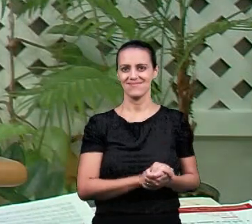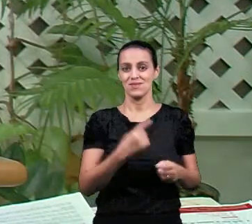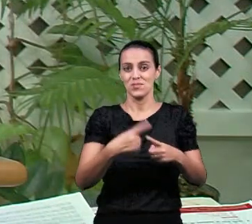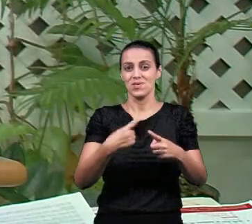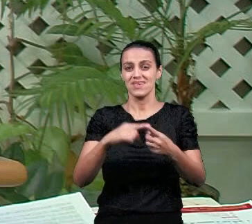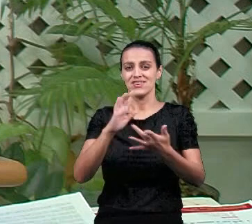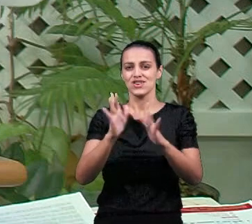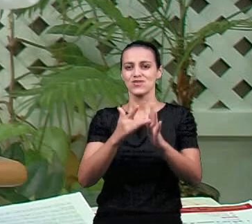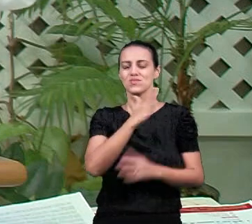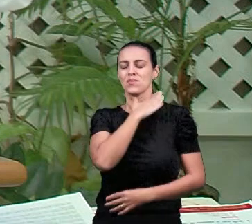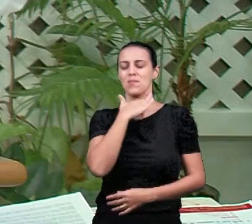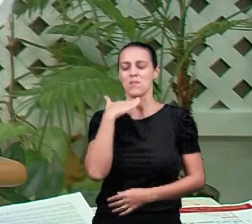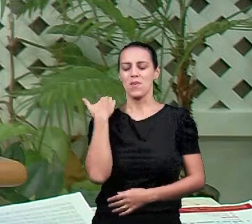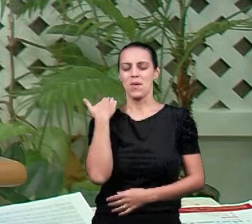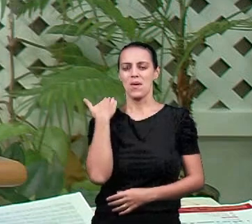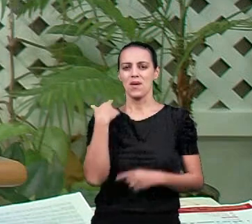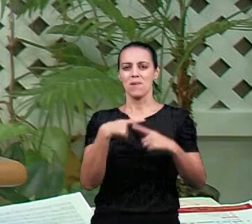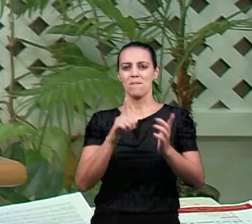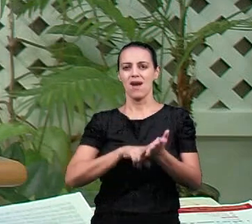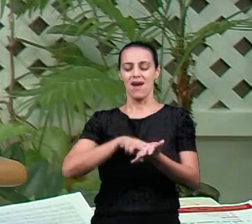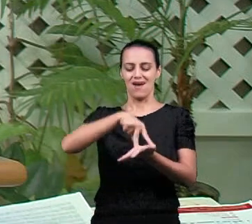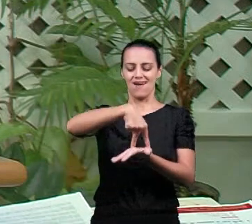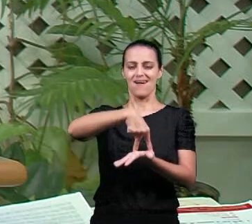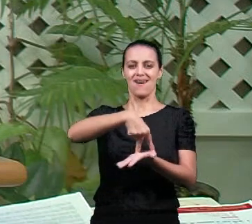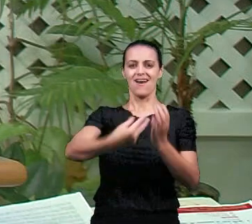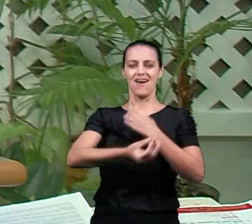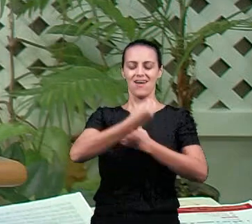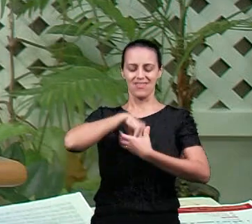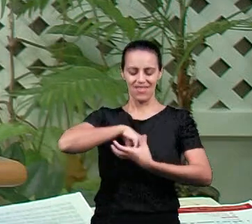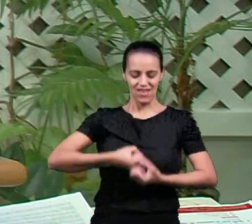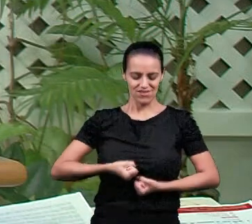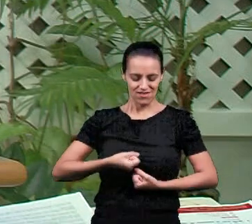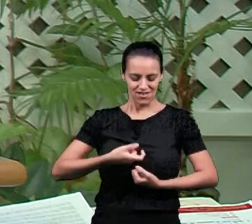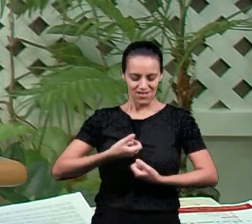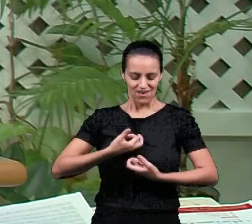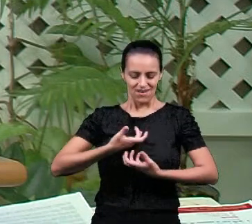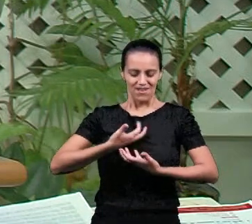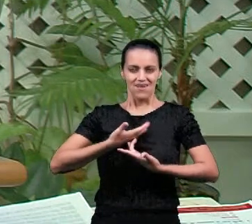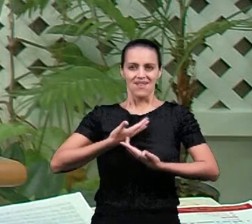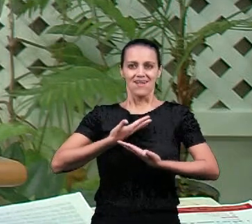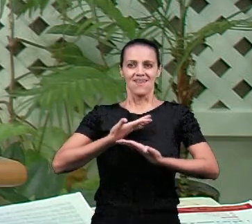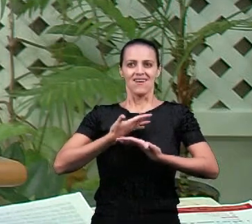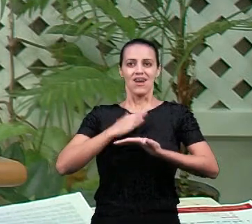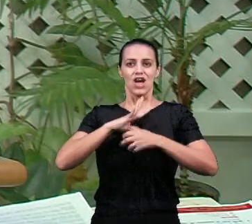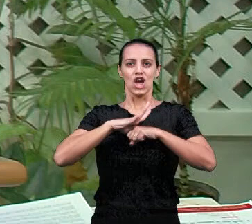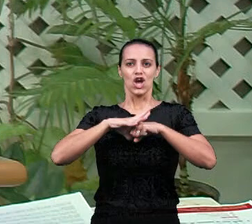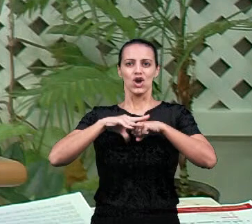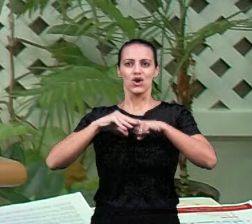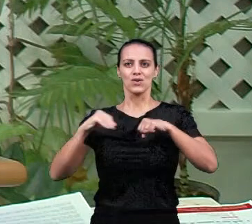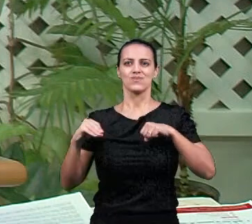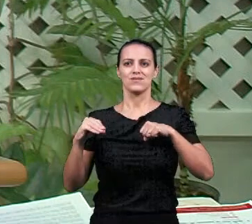C'est ce qui guérit à l'intérieur. C'est celui qui apporte la joie du salut.